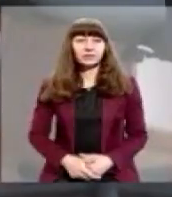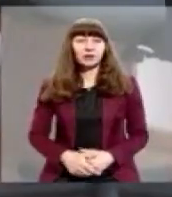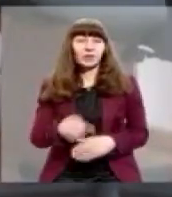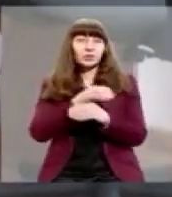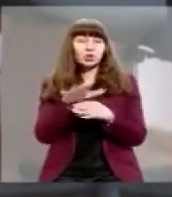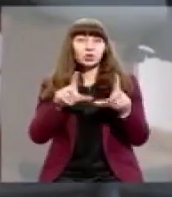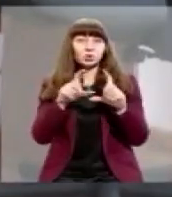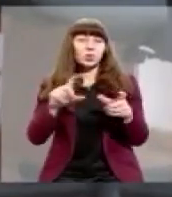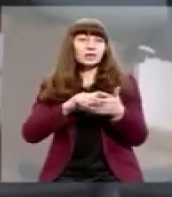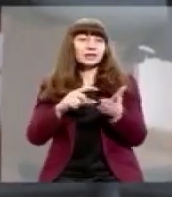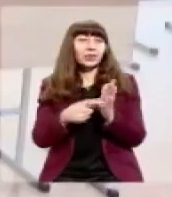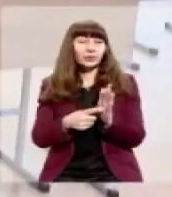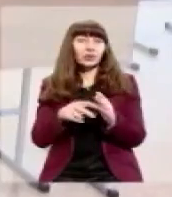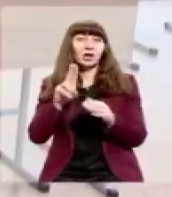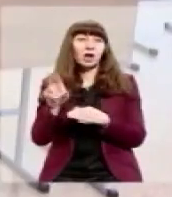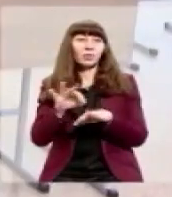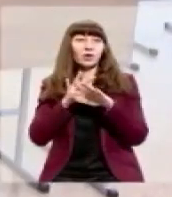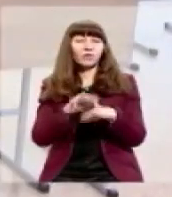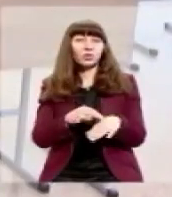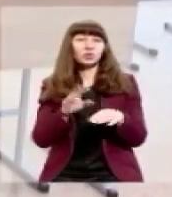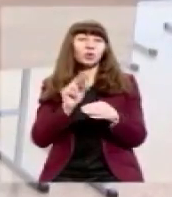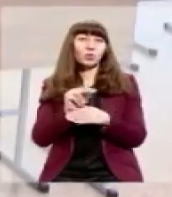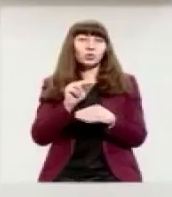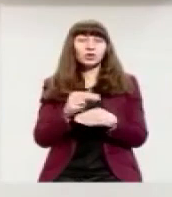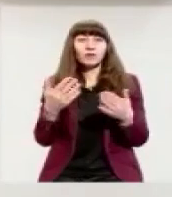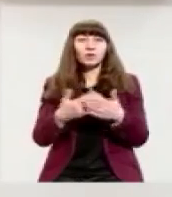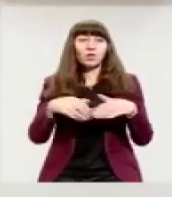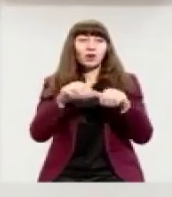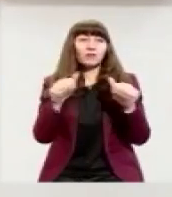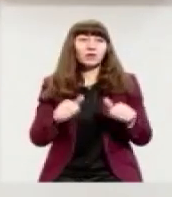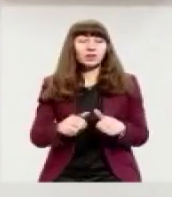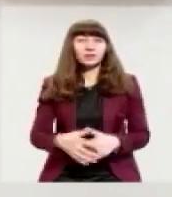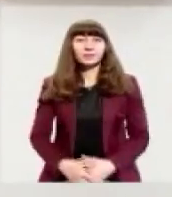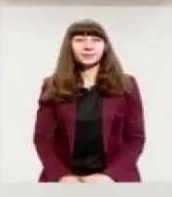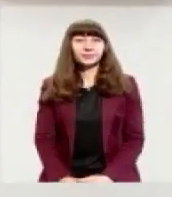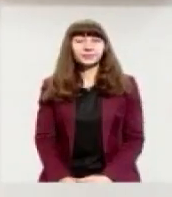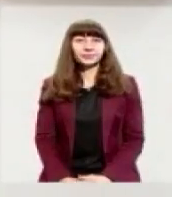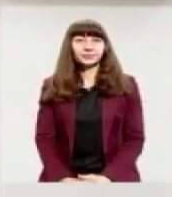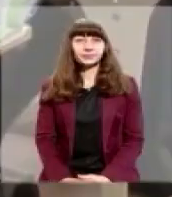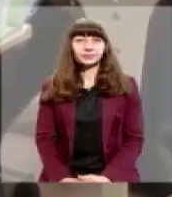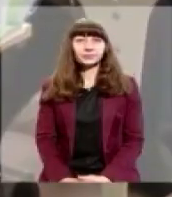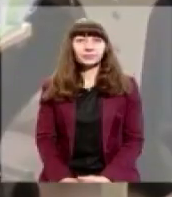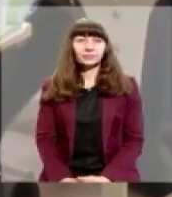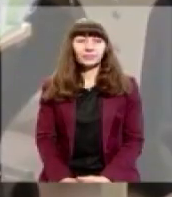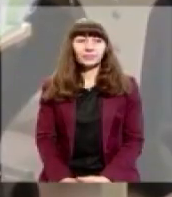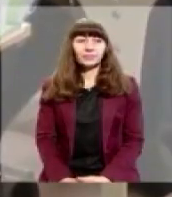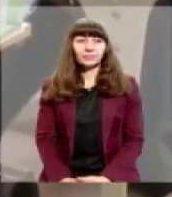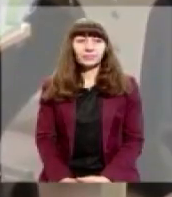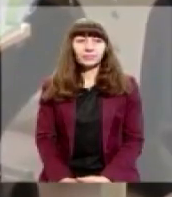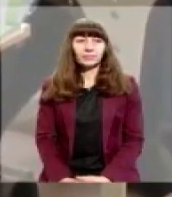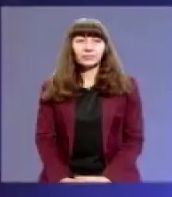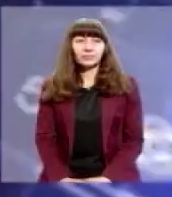Оснащение школьных кабинетов. Как проходят уроки в современном формате, увидели наши корреспонденты.